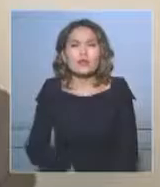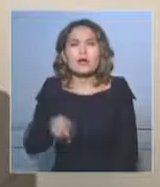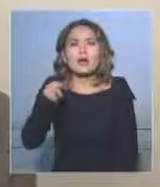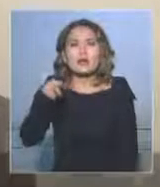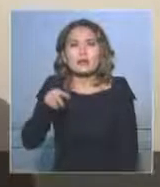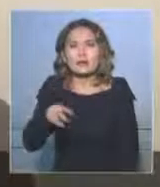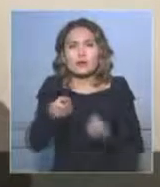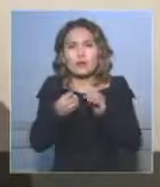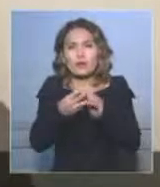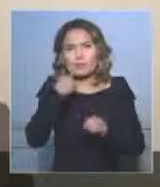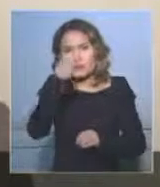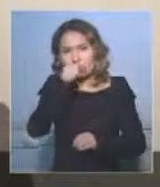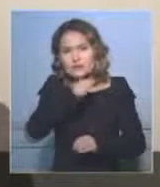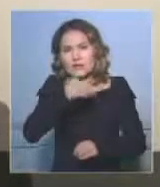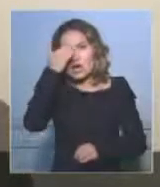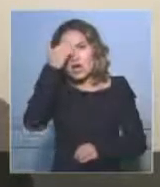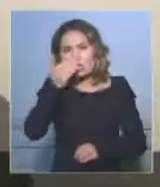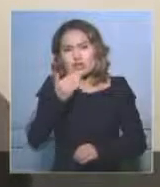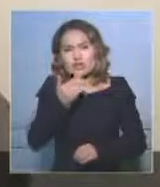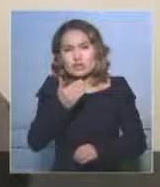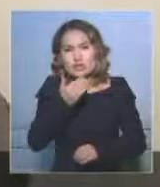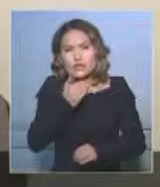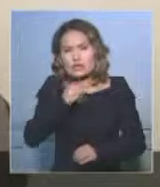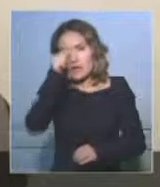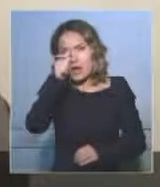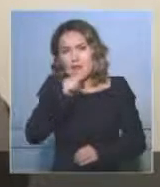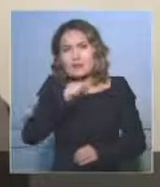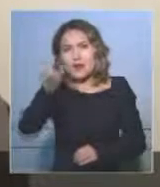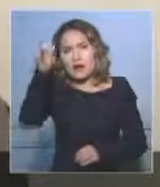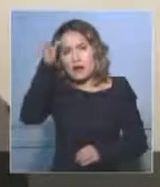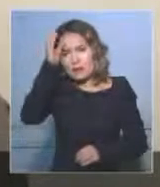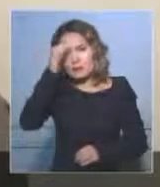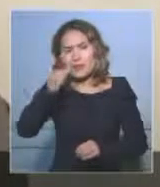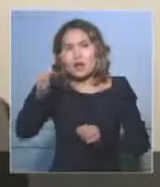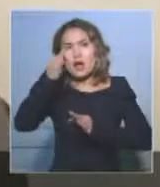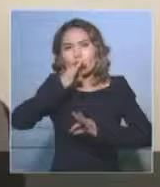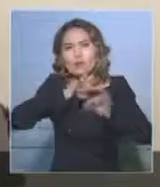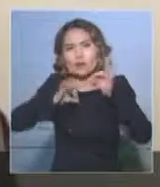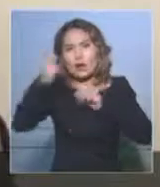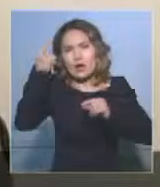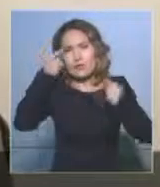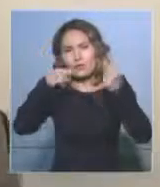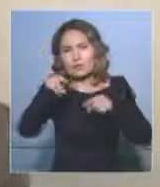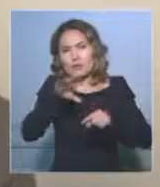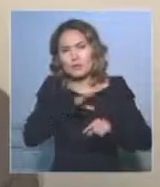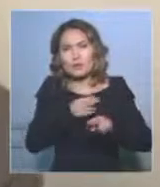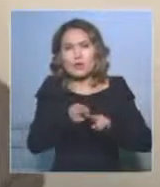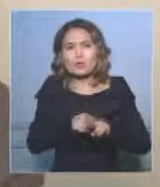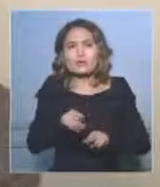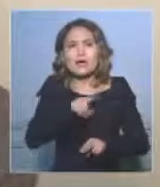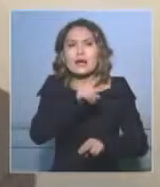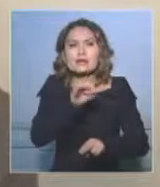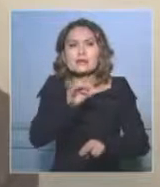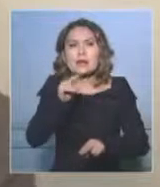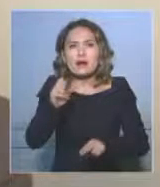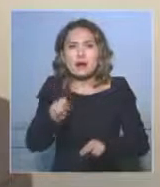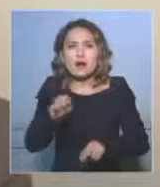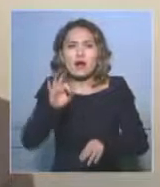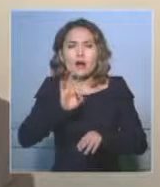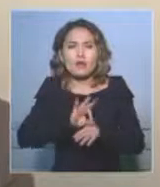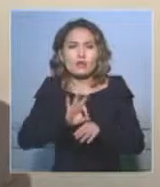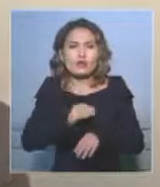2015 жылдың жазында екі бірдей вакцина ойлап таптық. Тіпті патенттеуге өтініш те бергенбіз. Енді үкіметтің көмегіне жүгінсек деп отырмыз. Қаржылық көмек